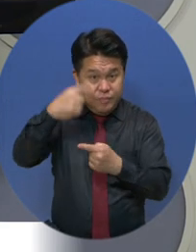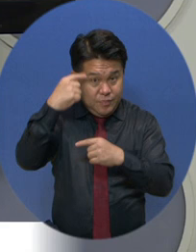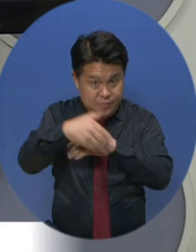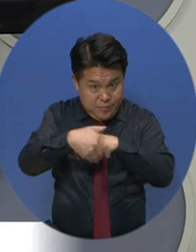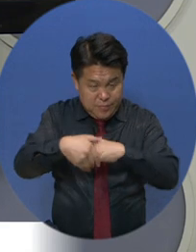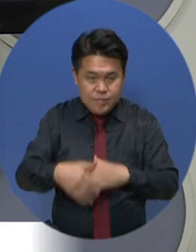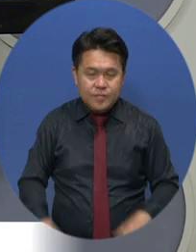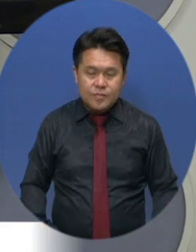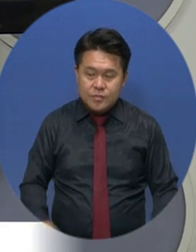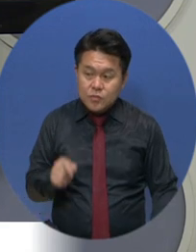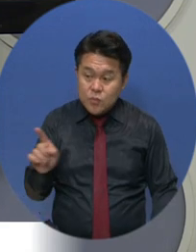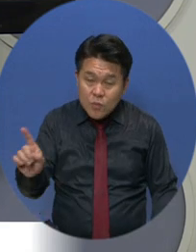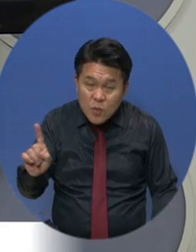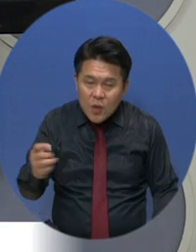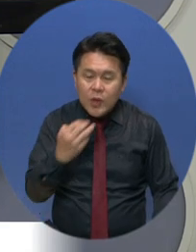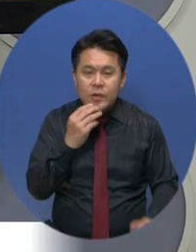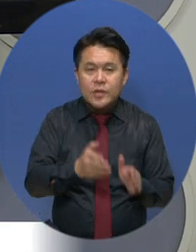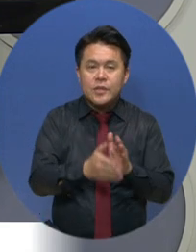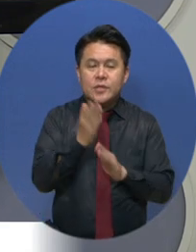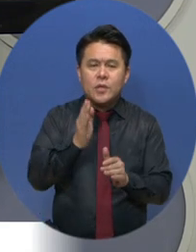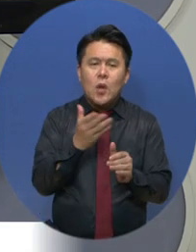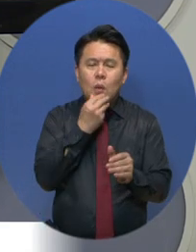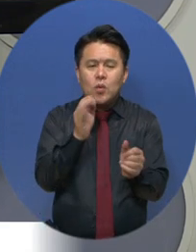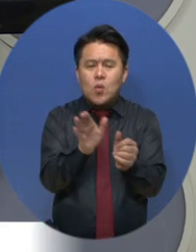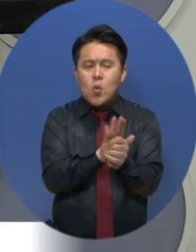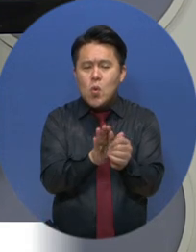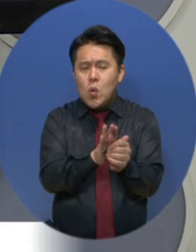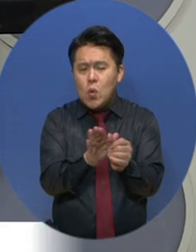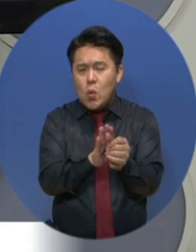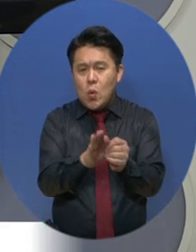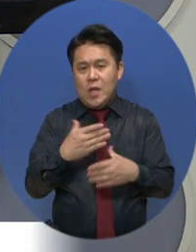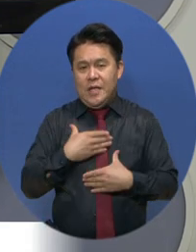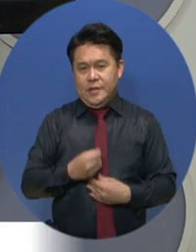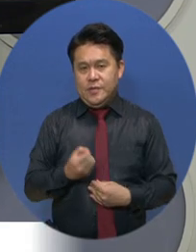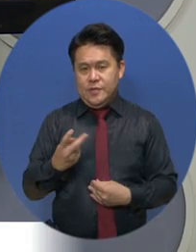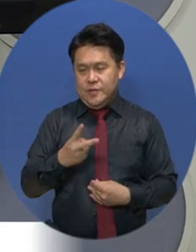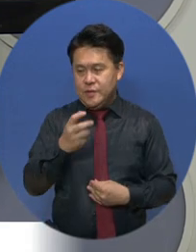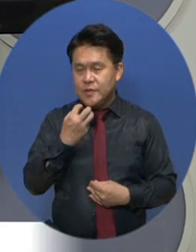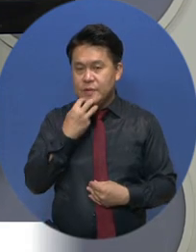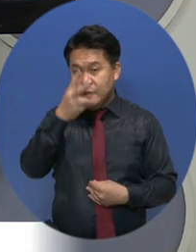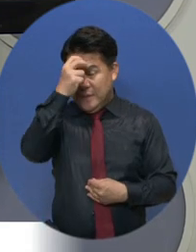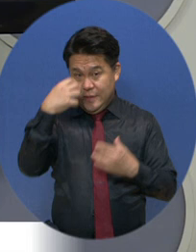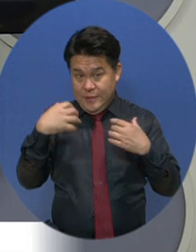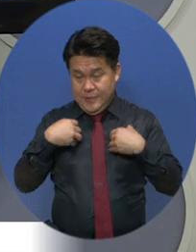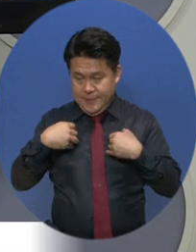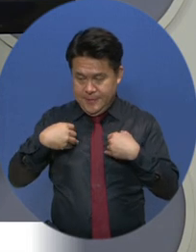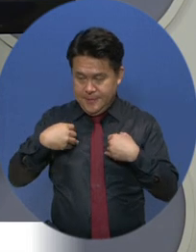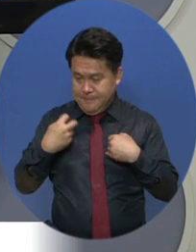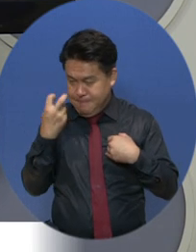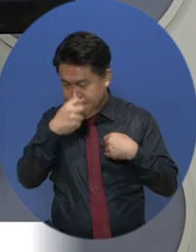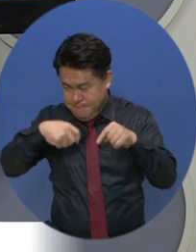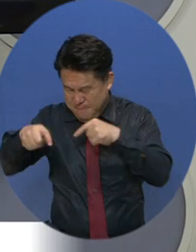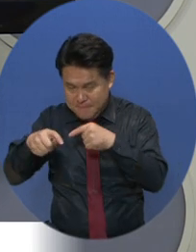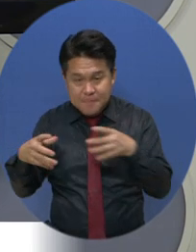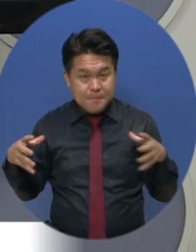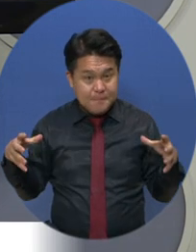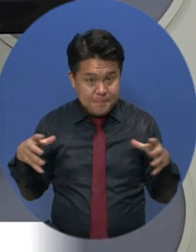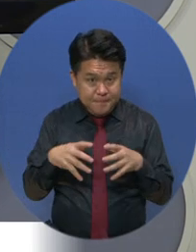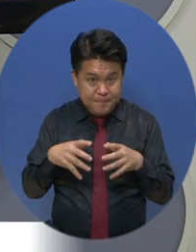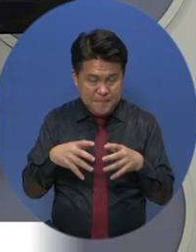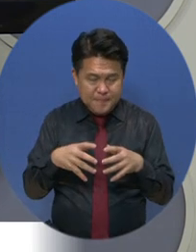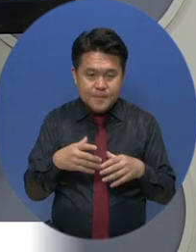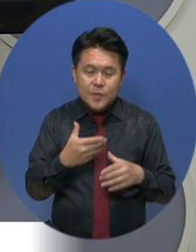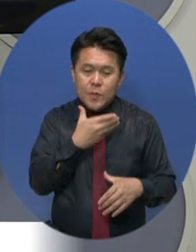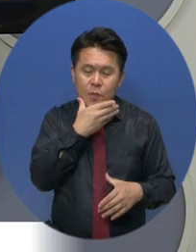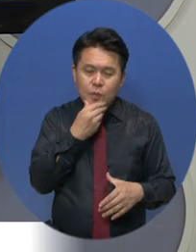센터 는 서울시의 복지 돌고 만 정망 과 서울지방경찰청에 치안 역량을 결합해 복지 사각지대의 위기